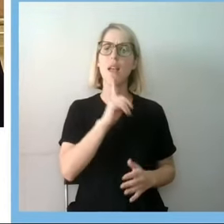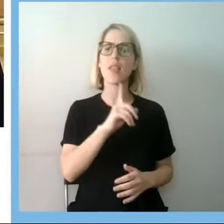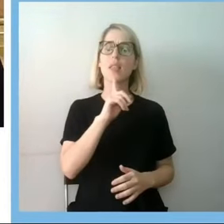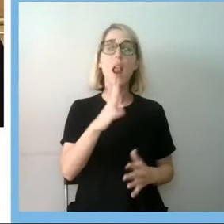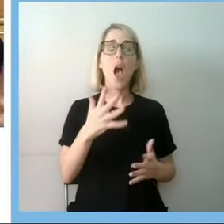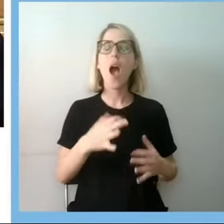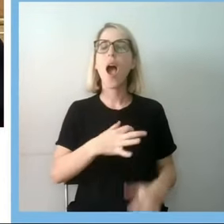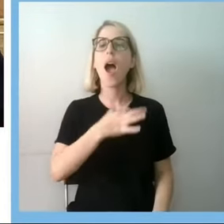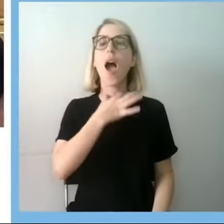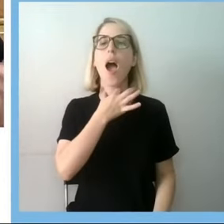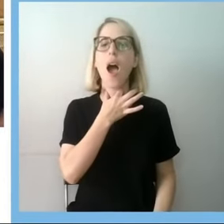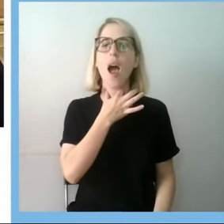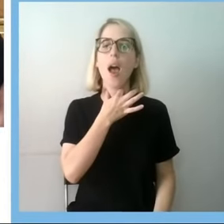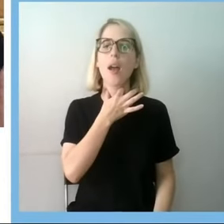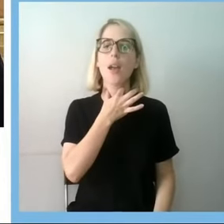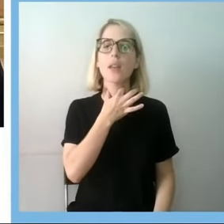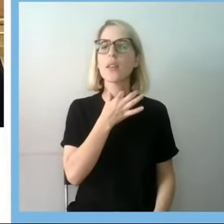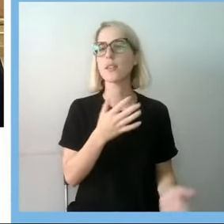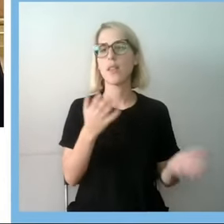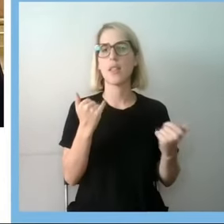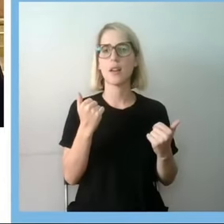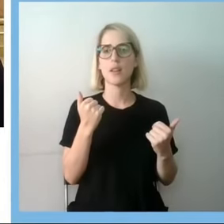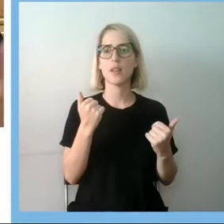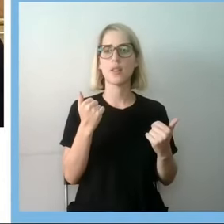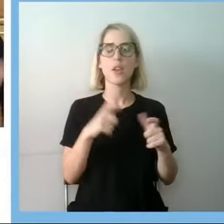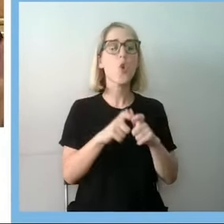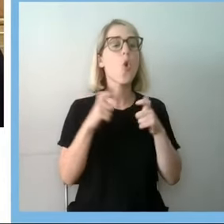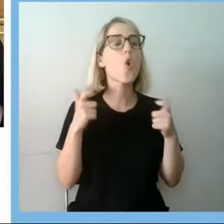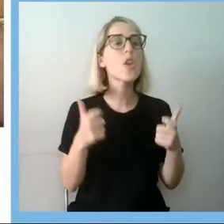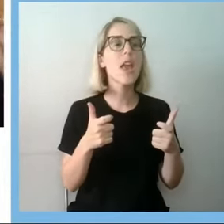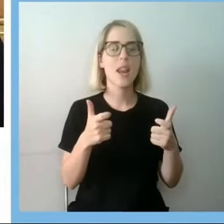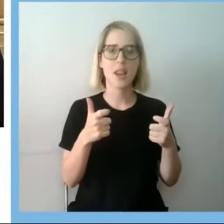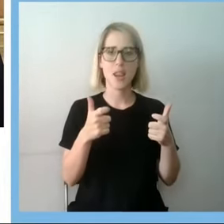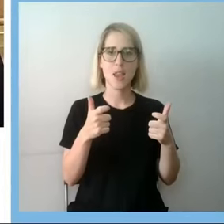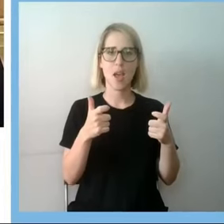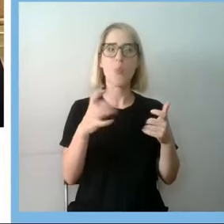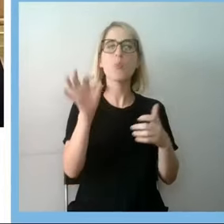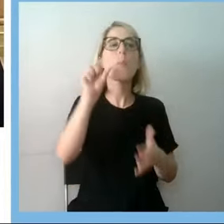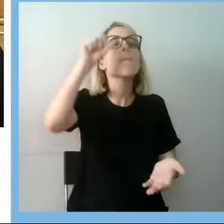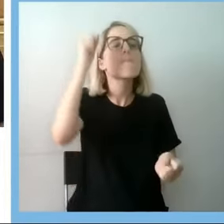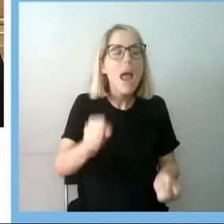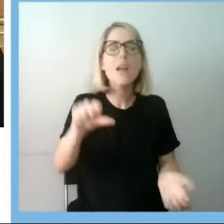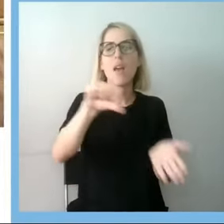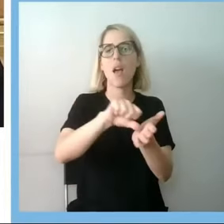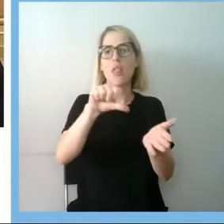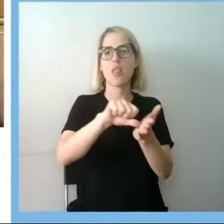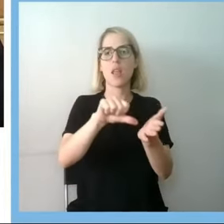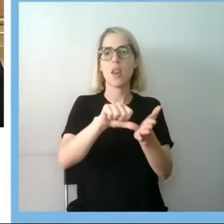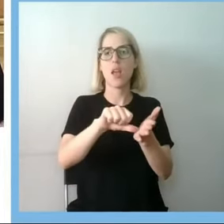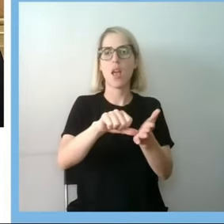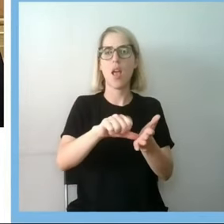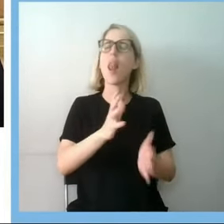ανάγκες της λαϊκής οικογένειας που ζει σε αυτό το Δήμο. Γιατί τέτοιος κόσμος ζει στην Αθήνα. Δεν ζουνε οι